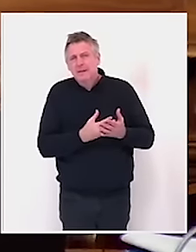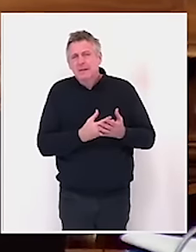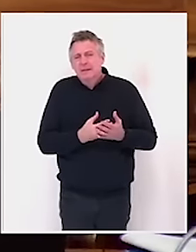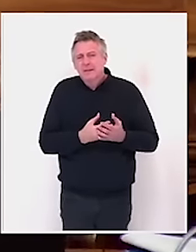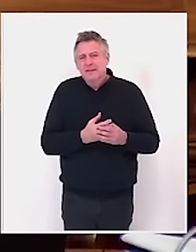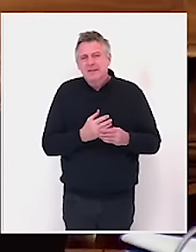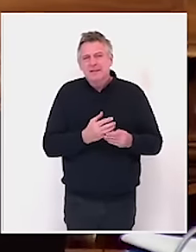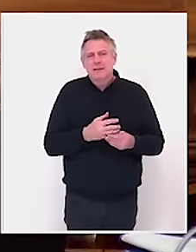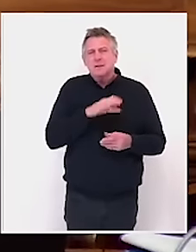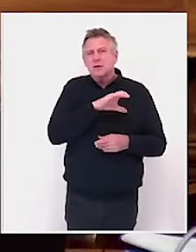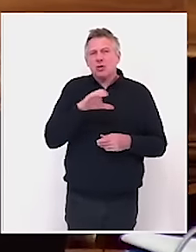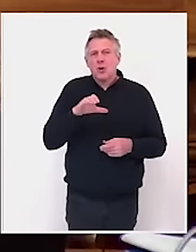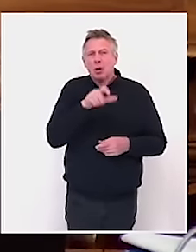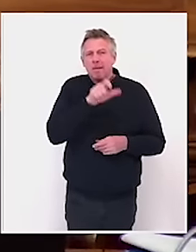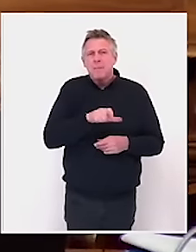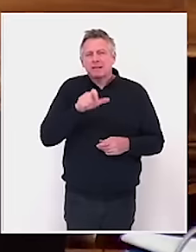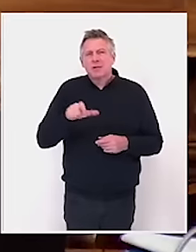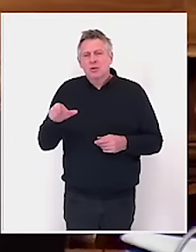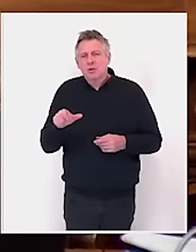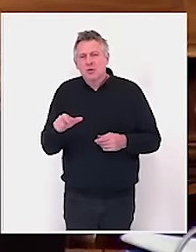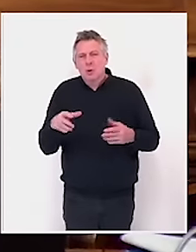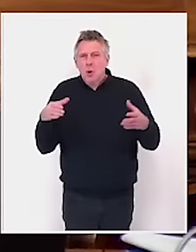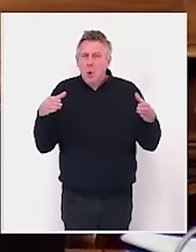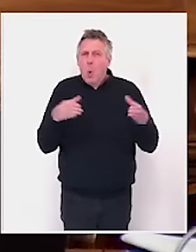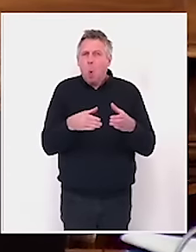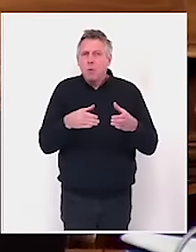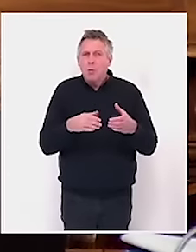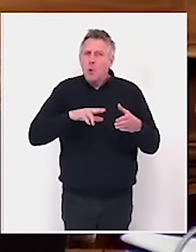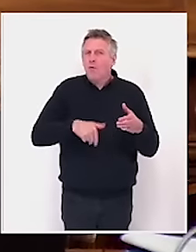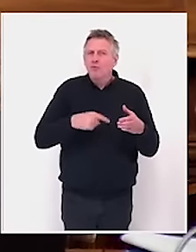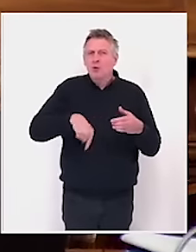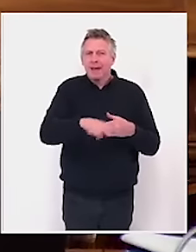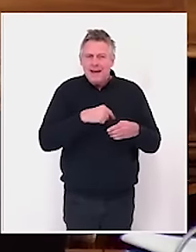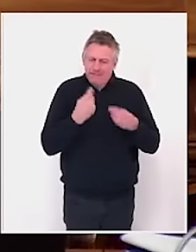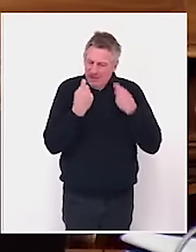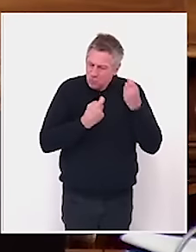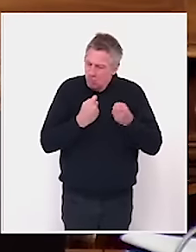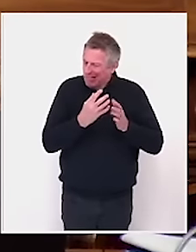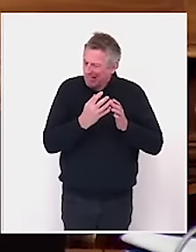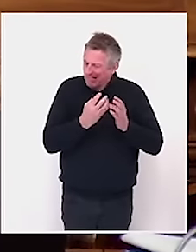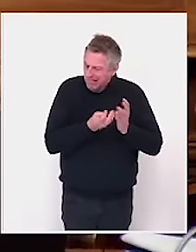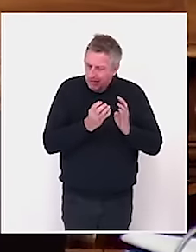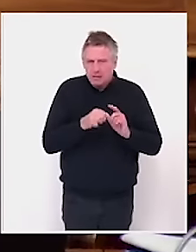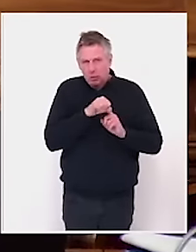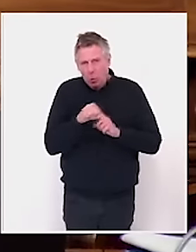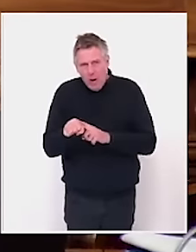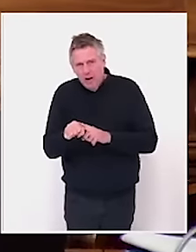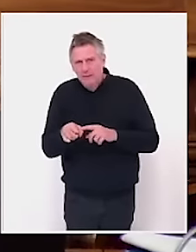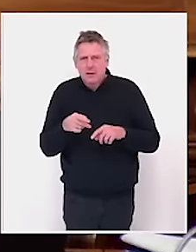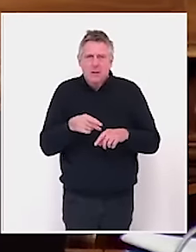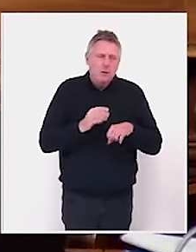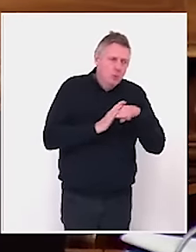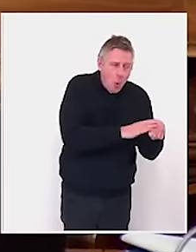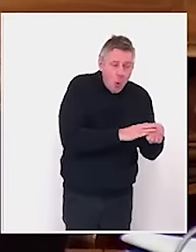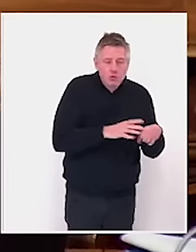fait, sur les 100 personnes qu'était le groupe des conventionnés, il y avait des gens plus à droite que d'autres, des gens plus à